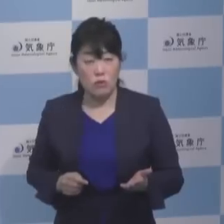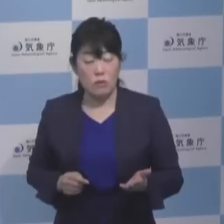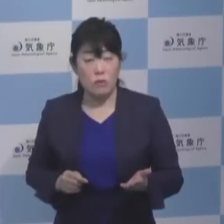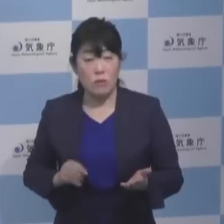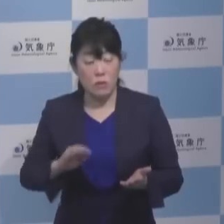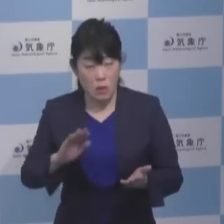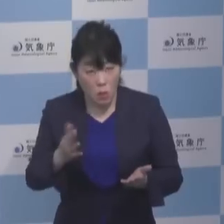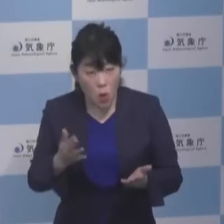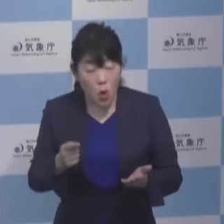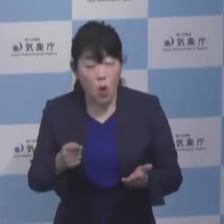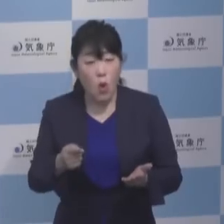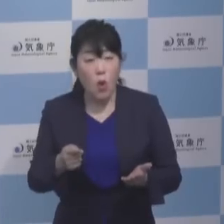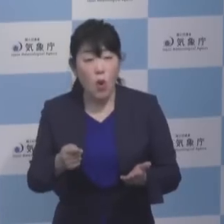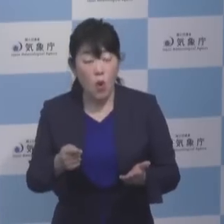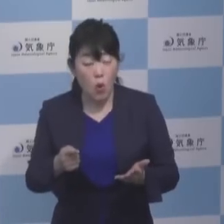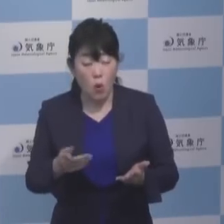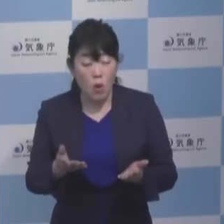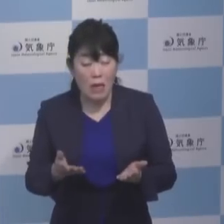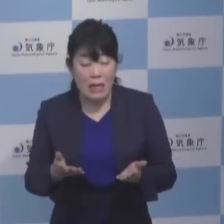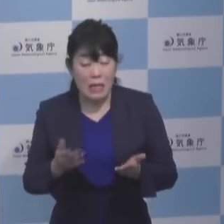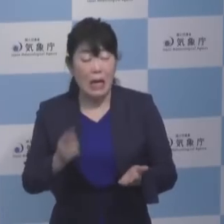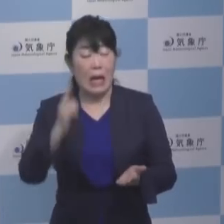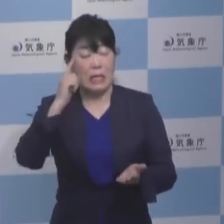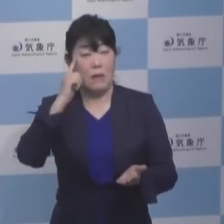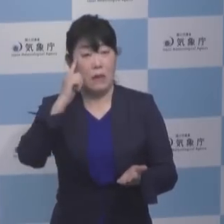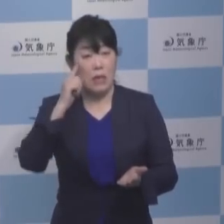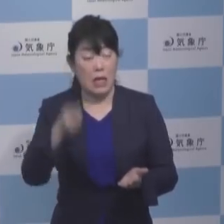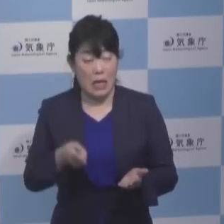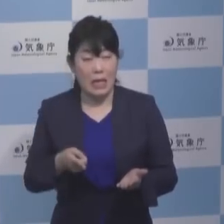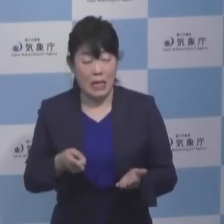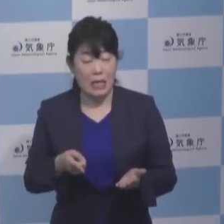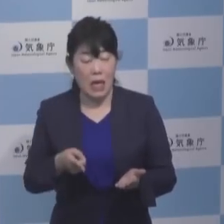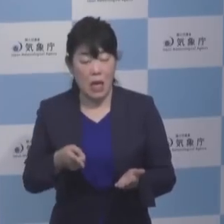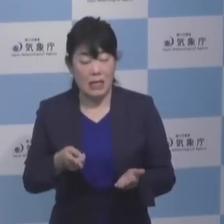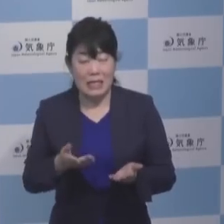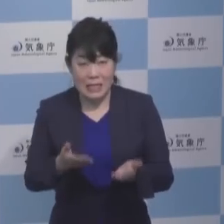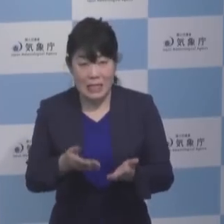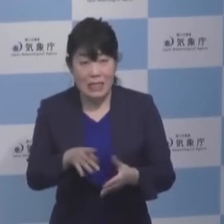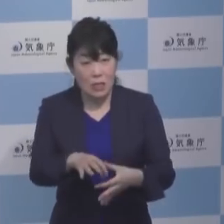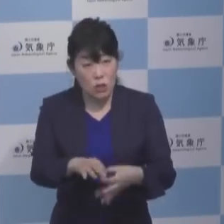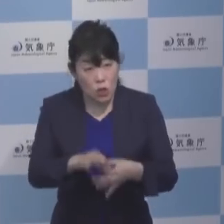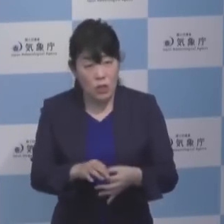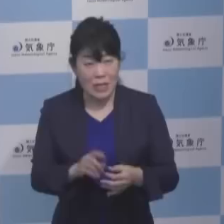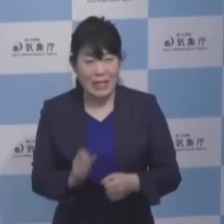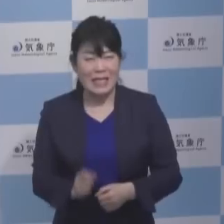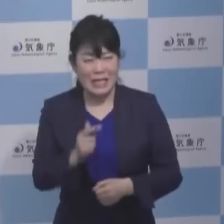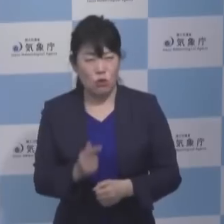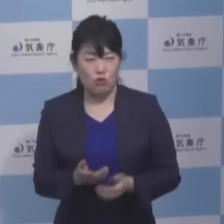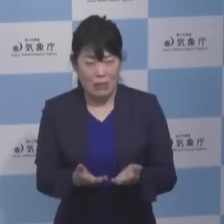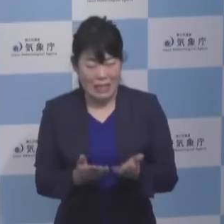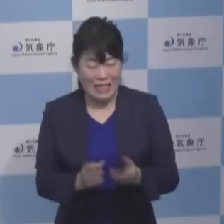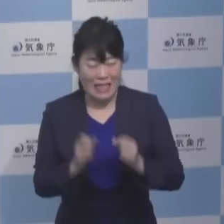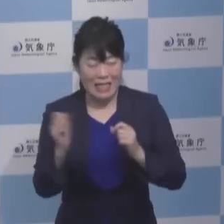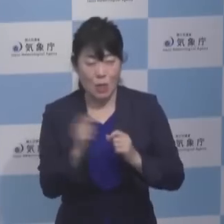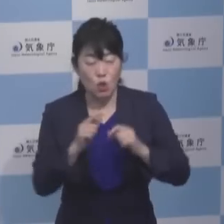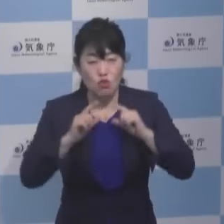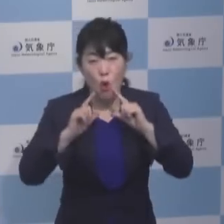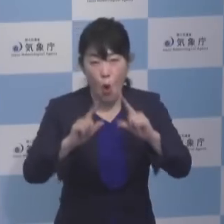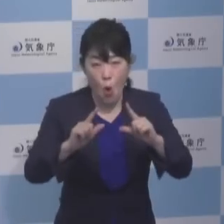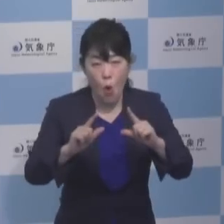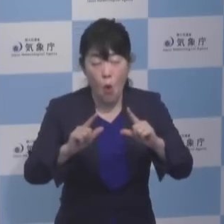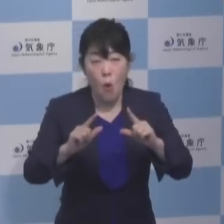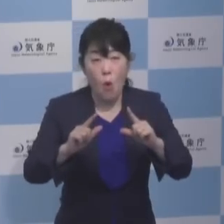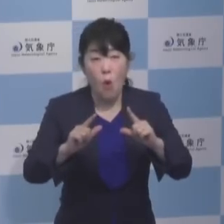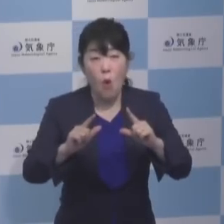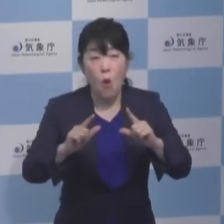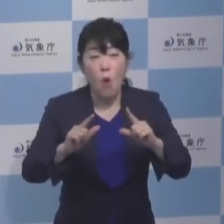その感じ始めた地震に対して緊急地震速報としてお知らせすることで、エリアの外はまだ